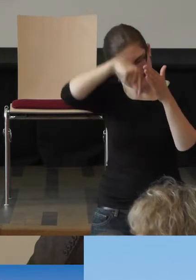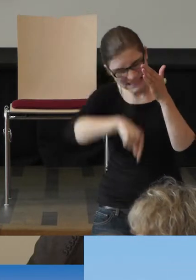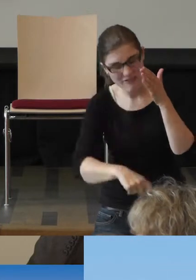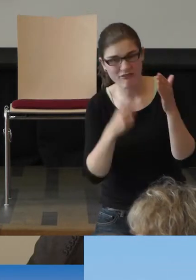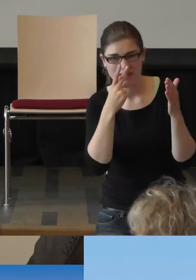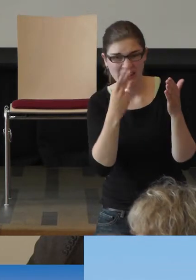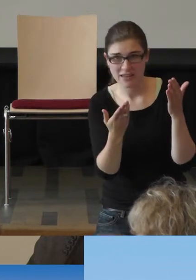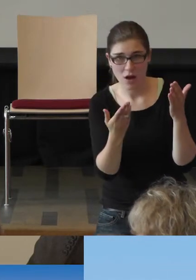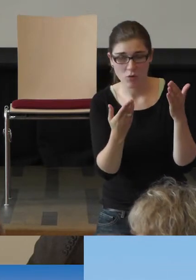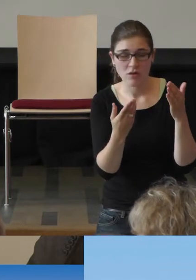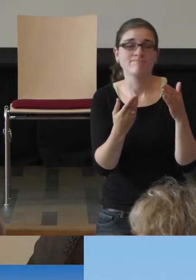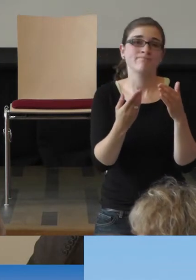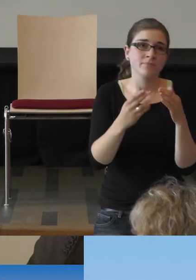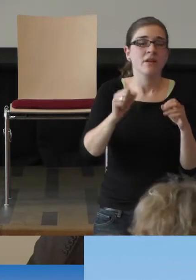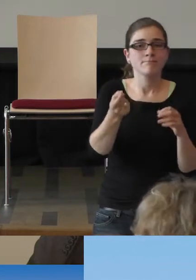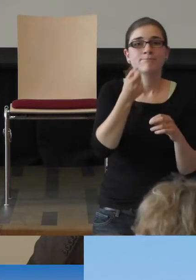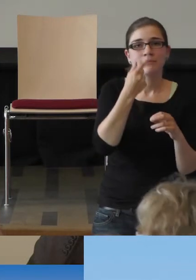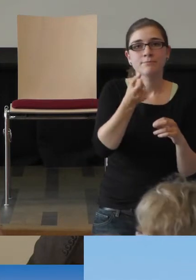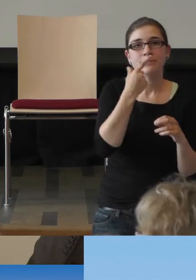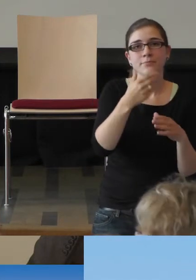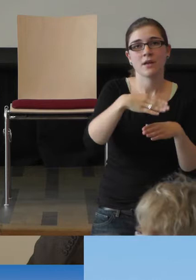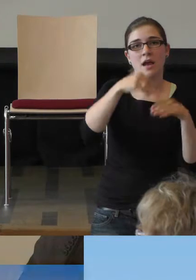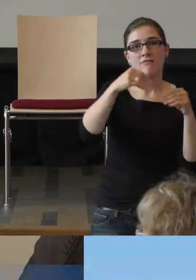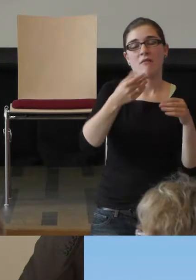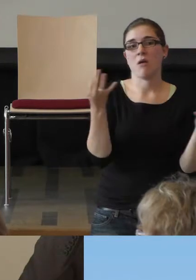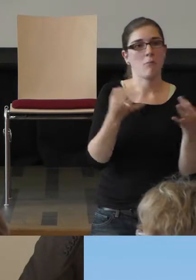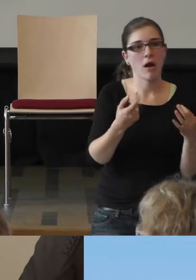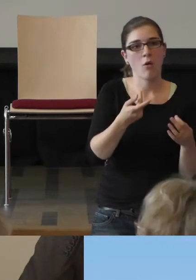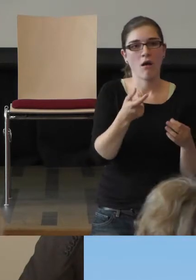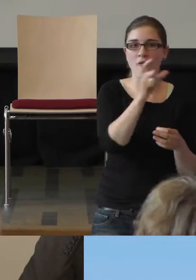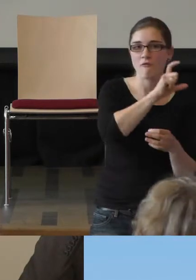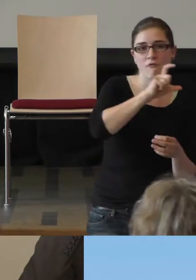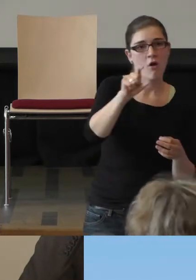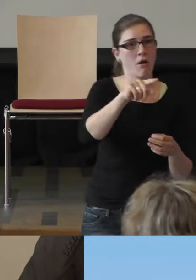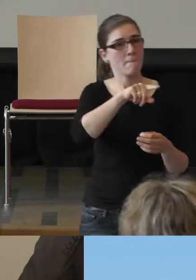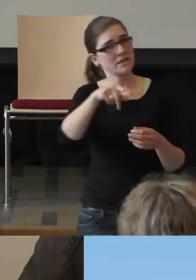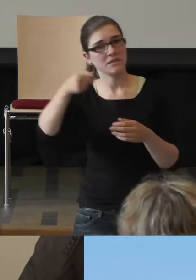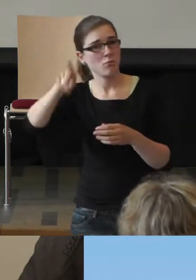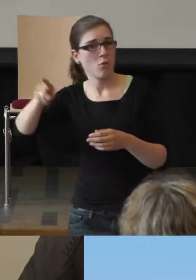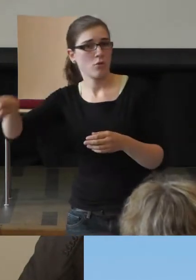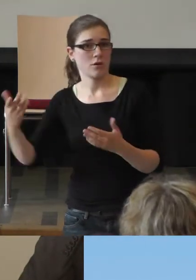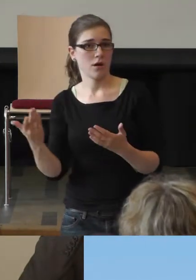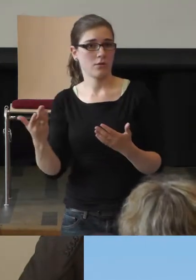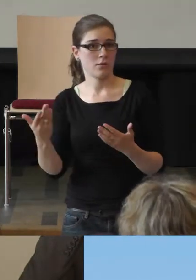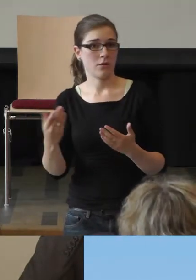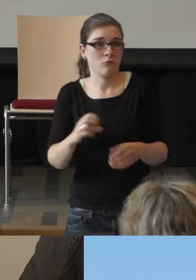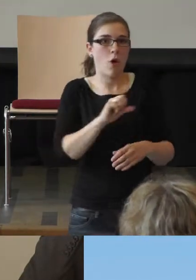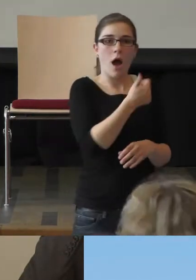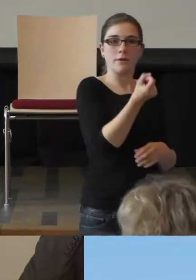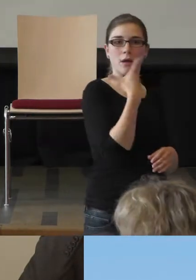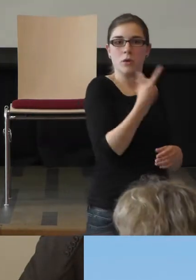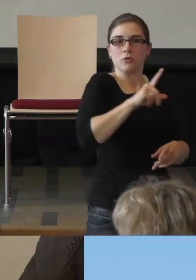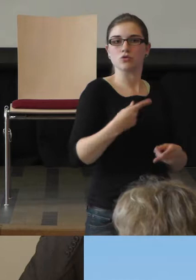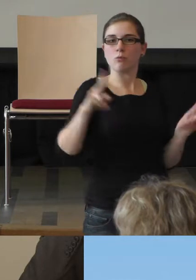das kann Wochen bis Monate dauern. Es ist leider nicht so, dass man sozusagen die erste Tablette Vitamin B12 und dann ist alles